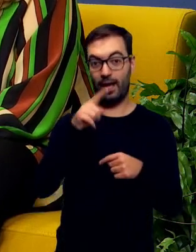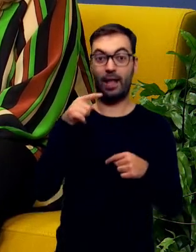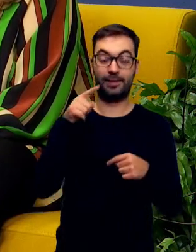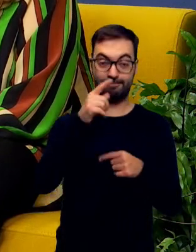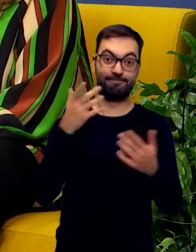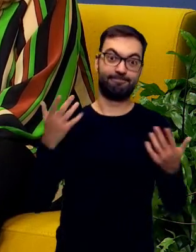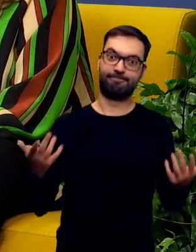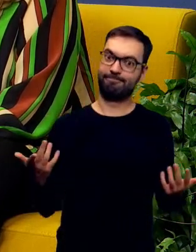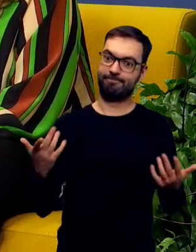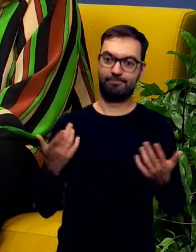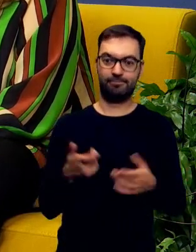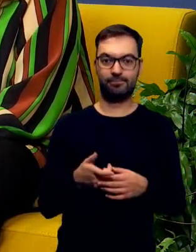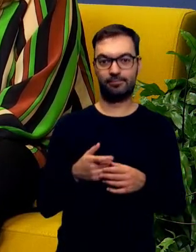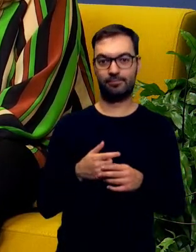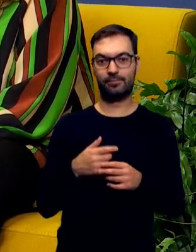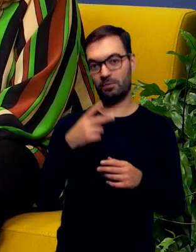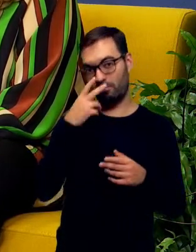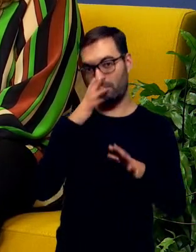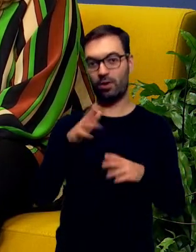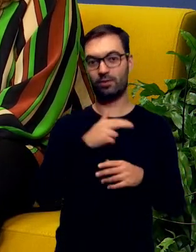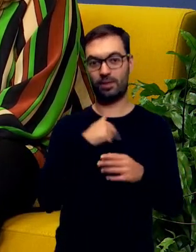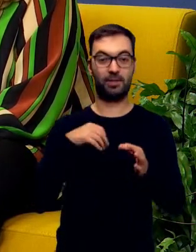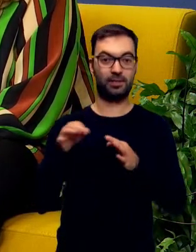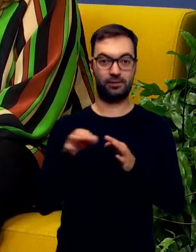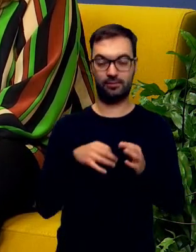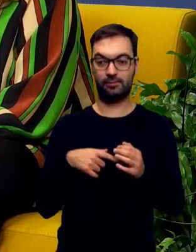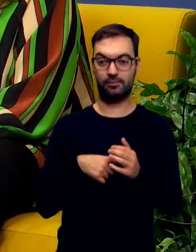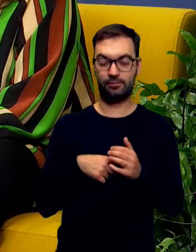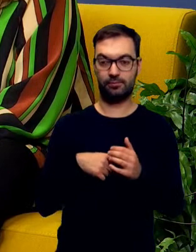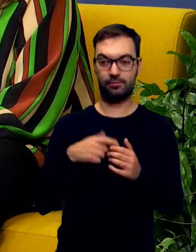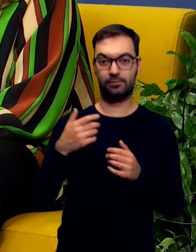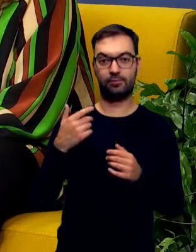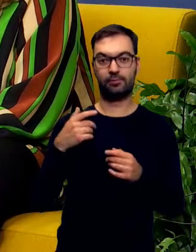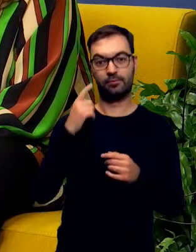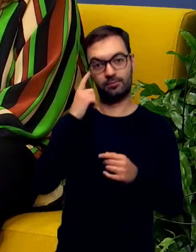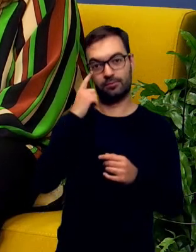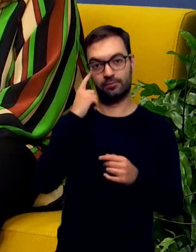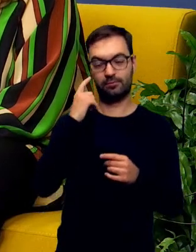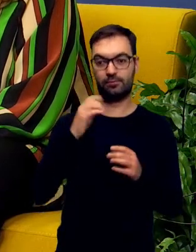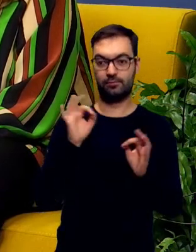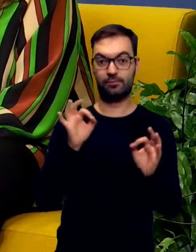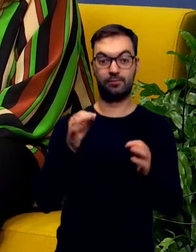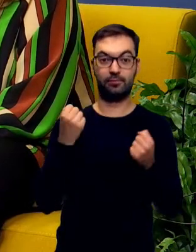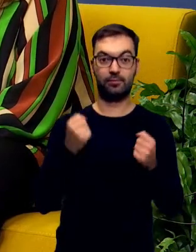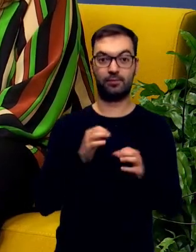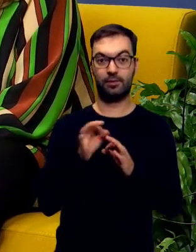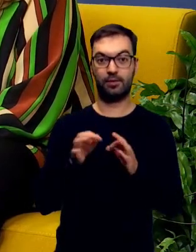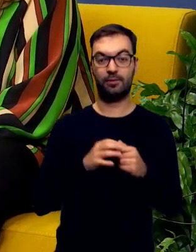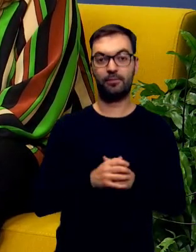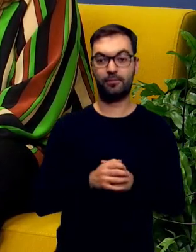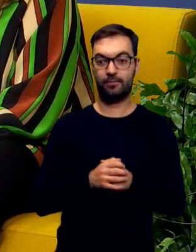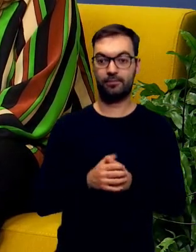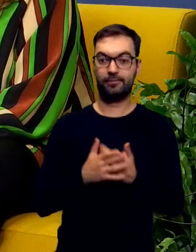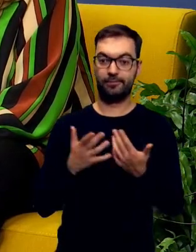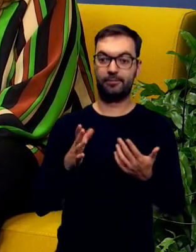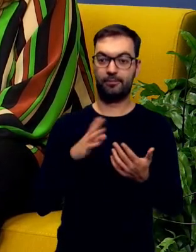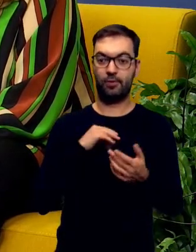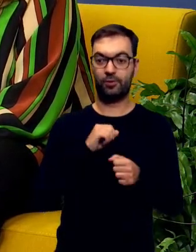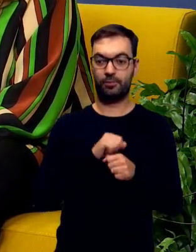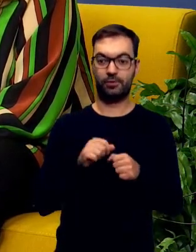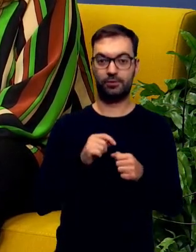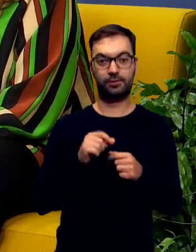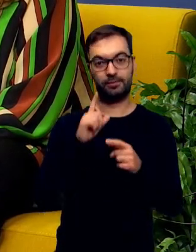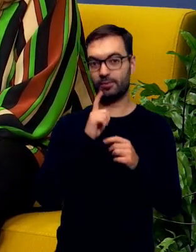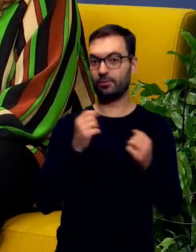tam, no, jak pokazuje historia ta dość dramatyczna, opisana w książce, no, mogą się